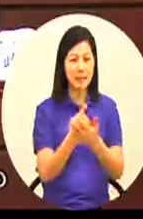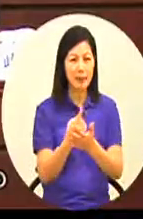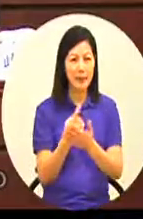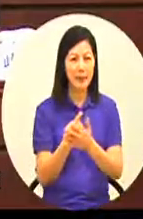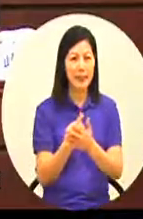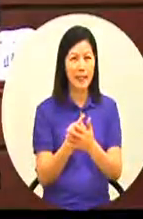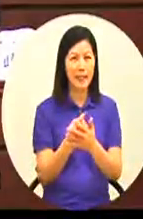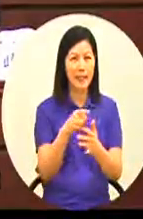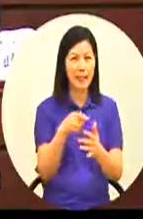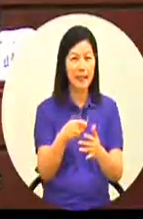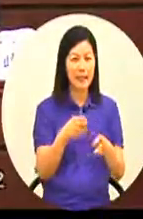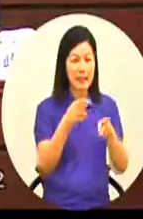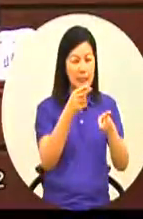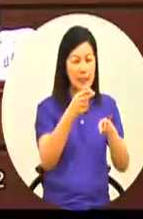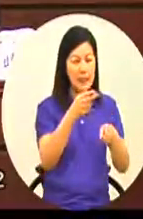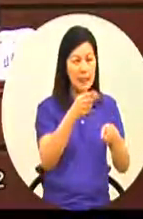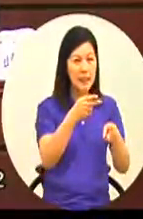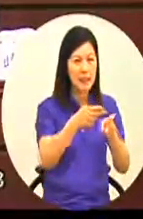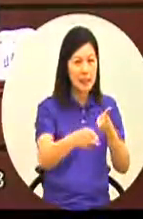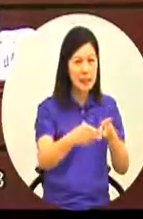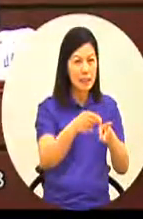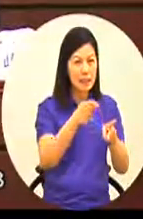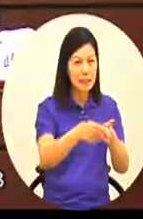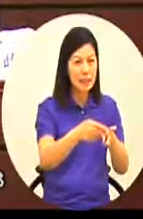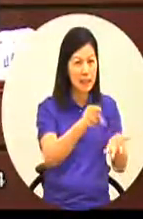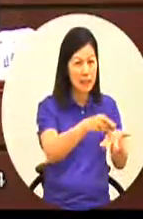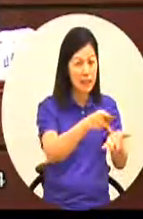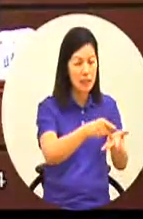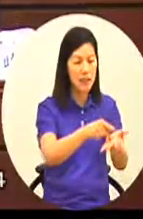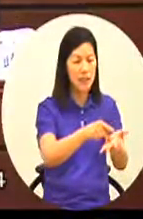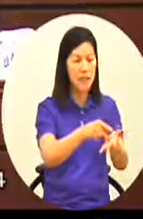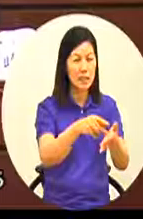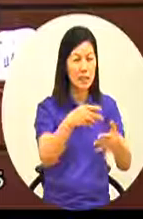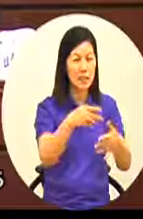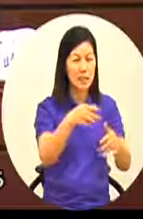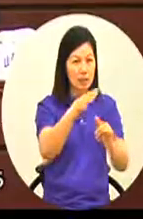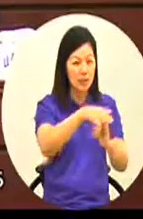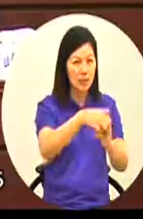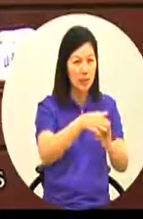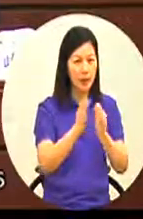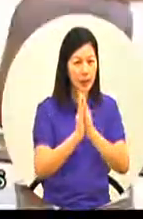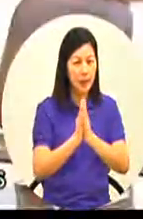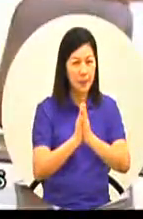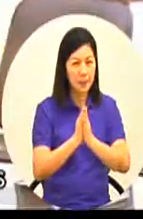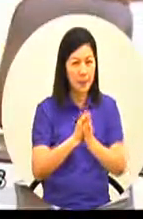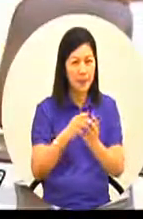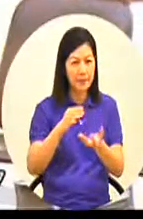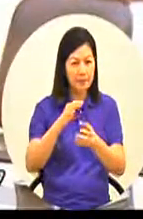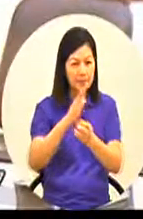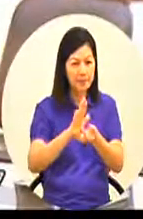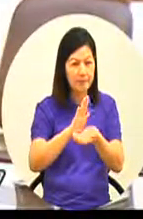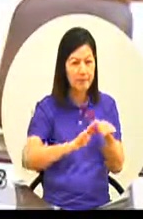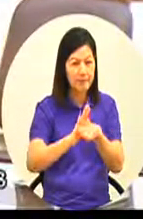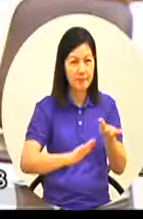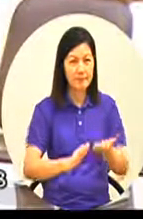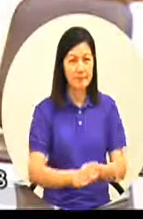底遐阿人家属的迄个内底拜饭的。 好，啊，你有甲仔细甲看无？这是什么？